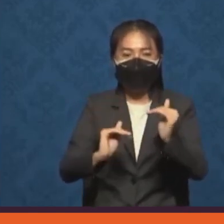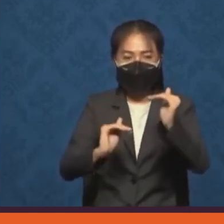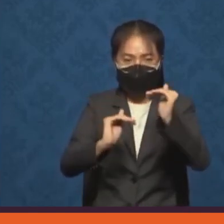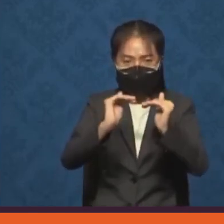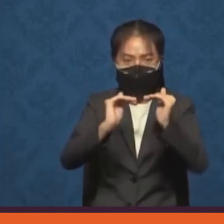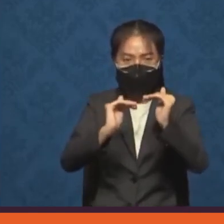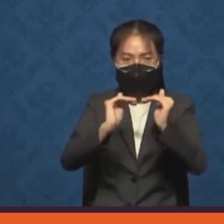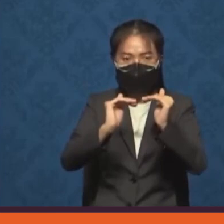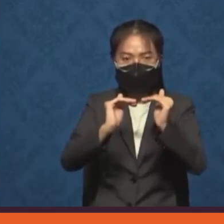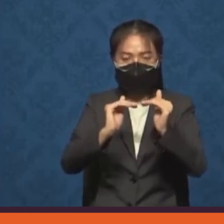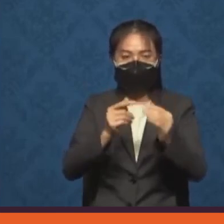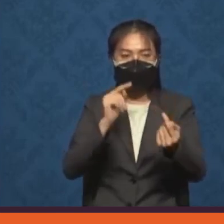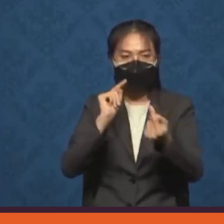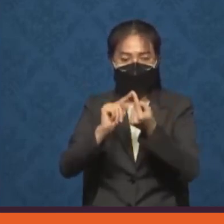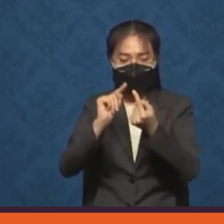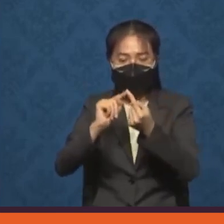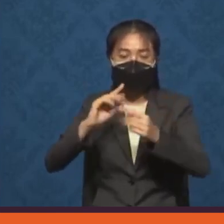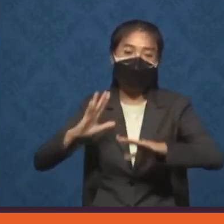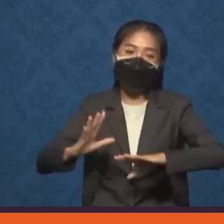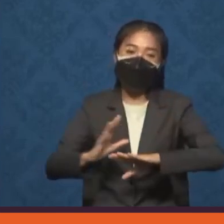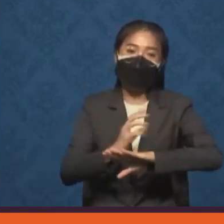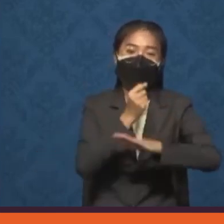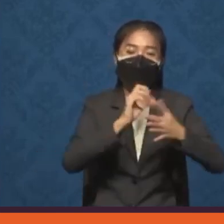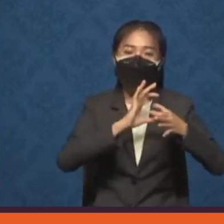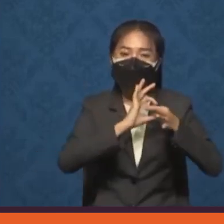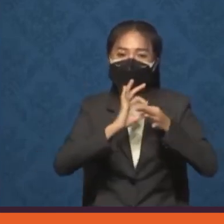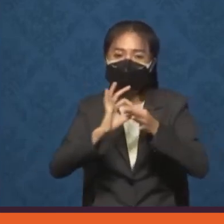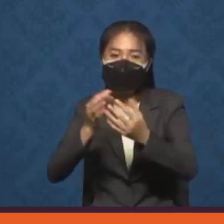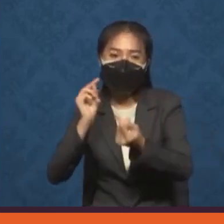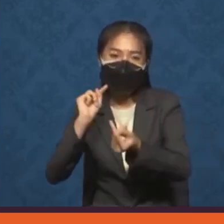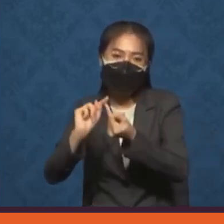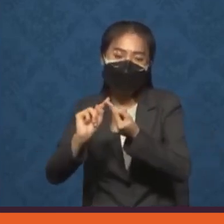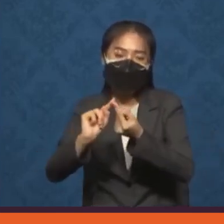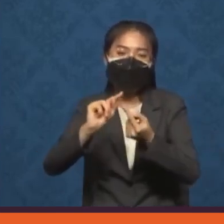ทางประชาธิปไตยเชื่อมโยงกับไปที่สภาผู้แทนราษฎรด้วย